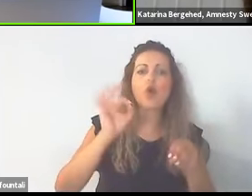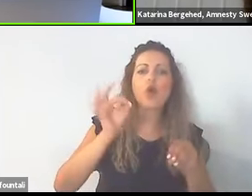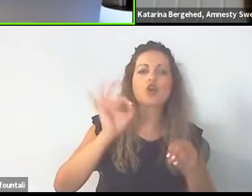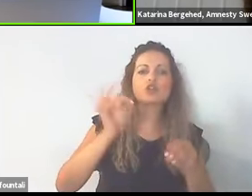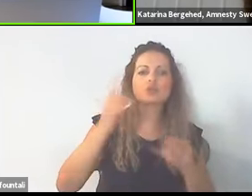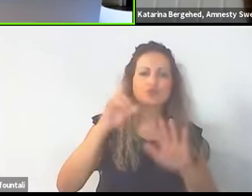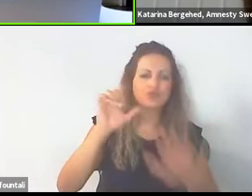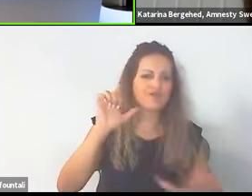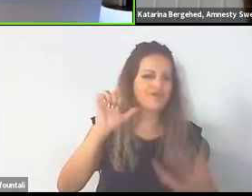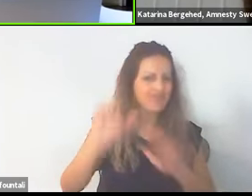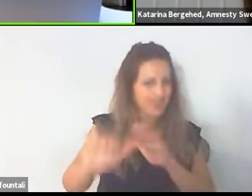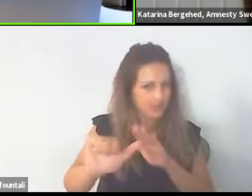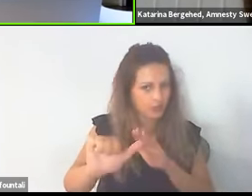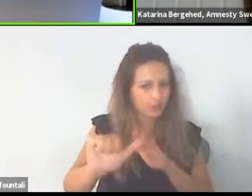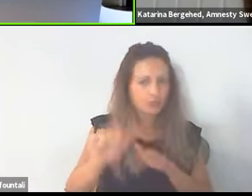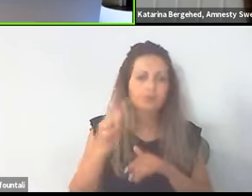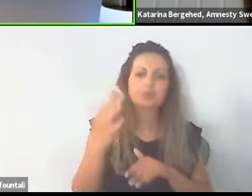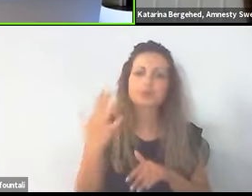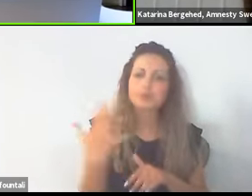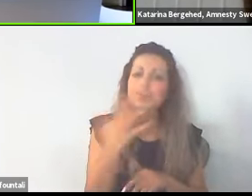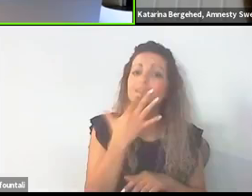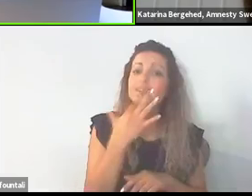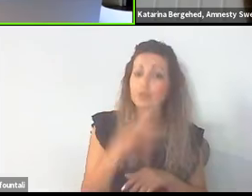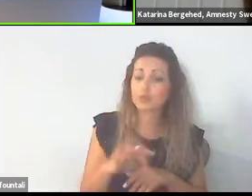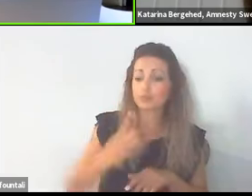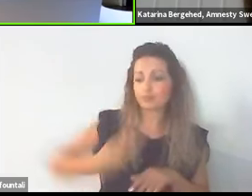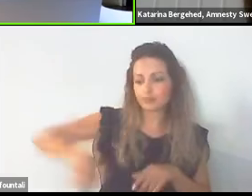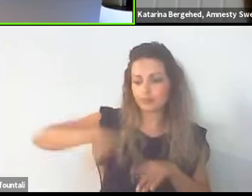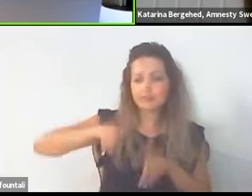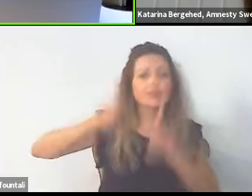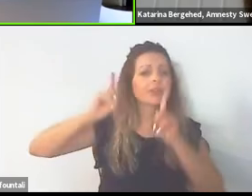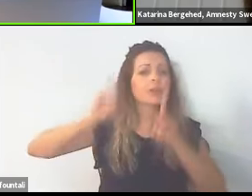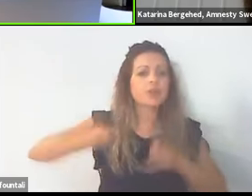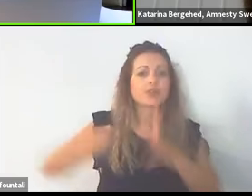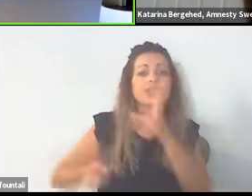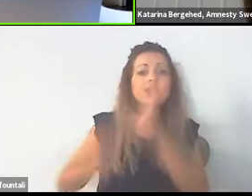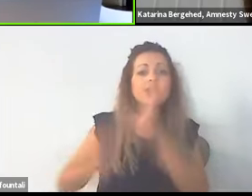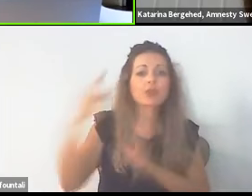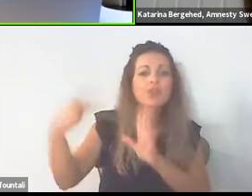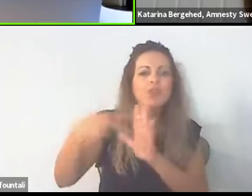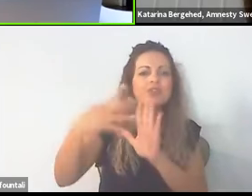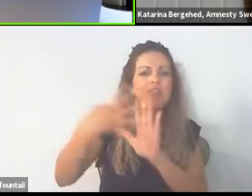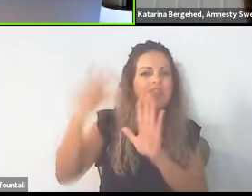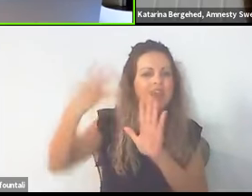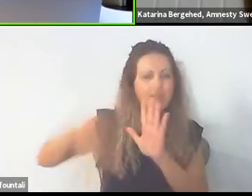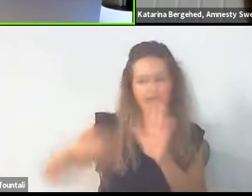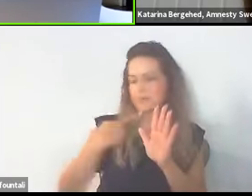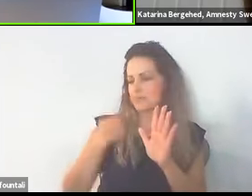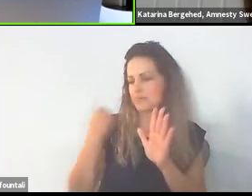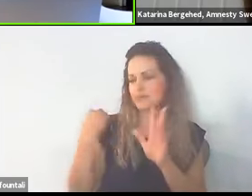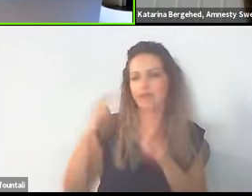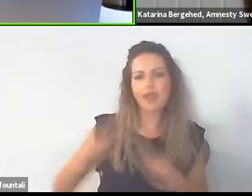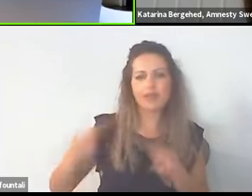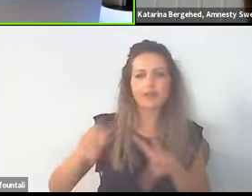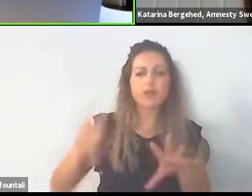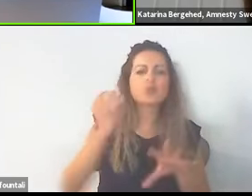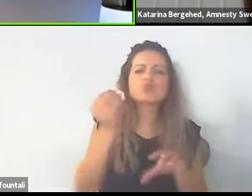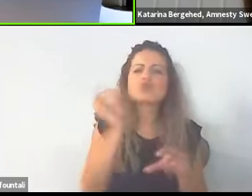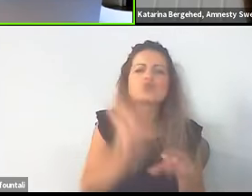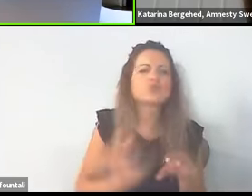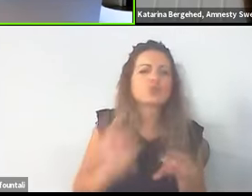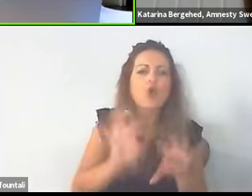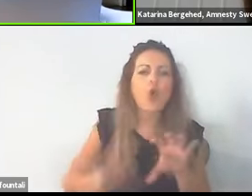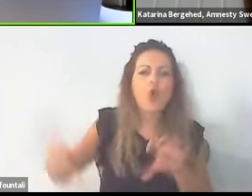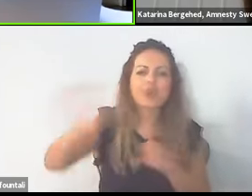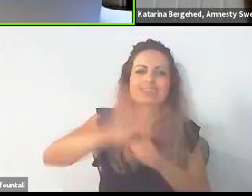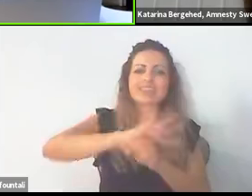και γι' αυτό ακριβώς αποφασίσαμε να κάνουμε και νέα έρευνα το 2019 στις σκανδιναβικές χώρες, προσπαθώντας να πάμε δηλαδή